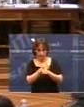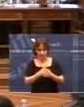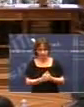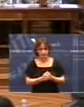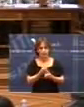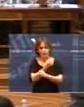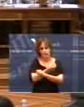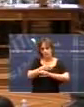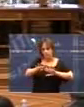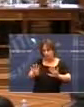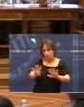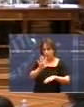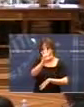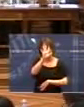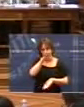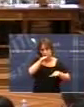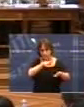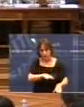De nou a favor, 14 en contra.